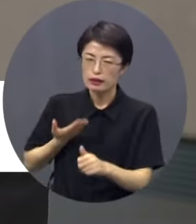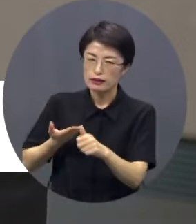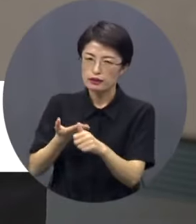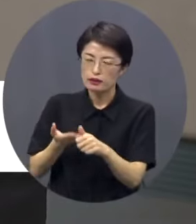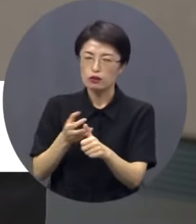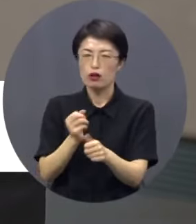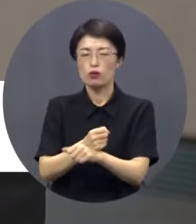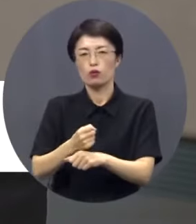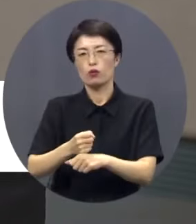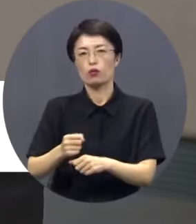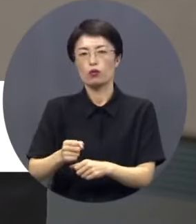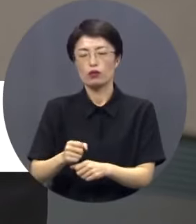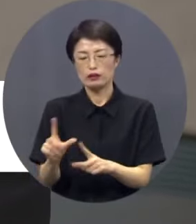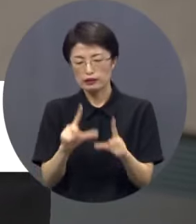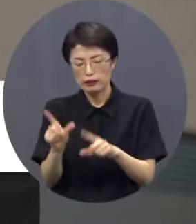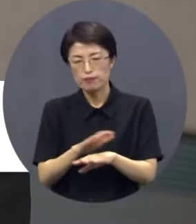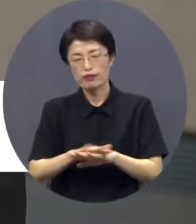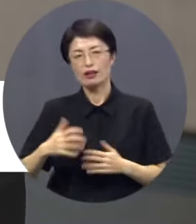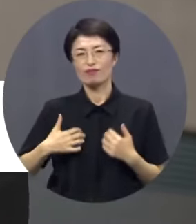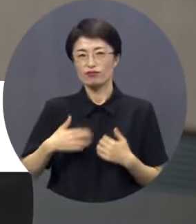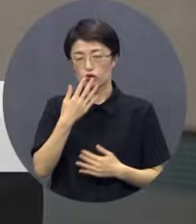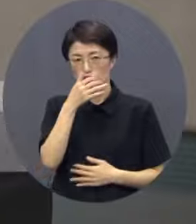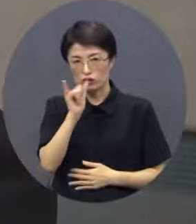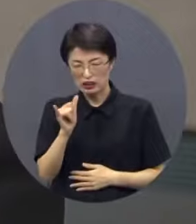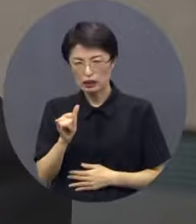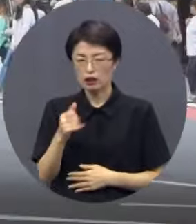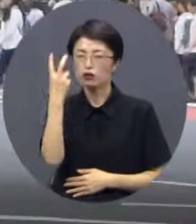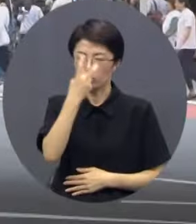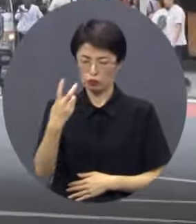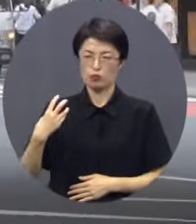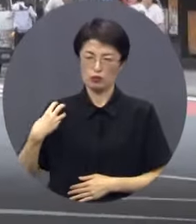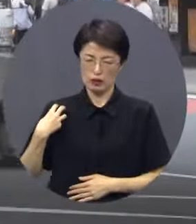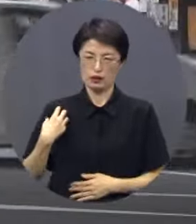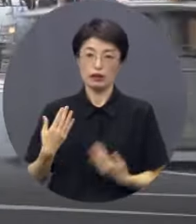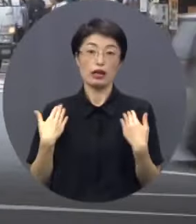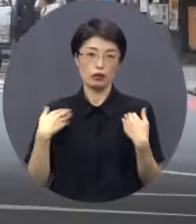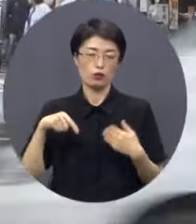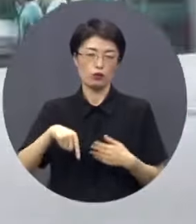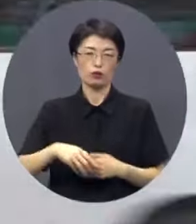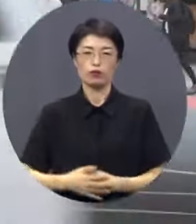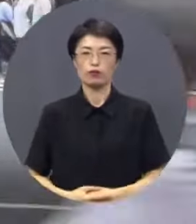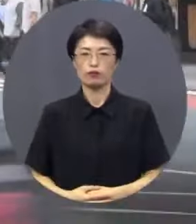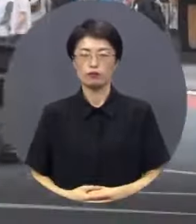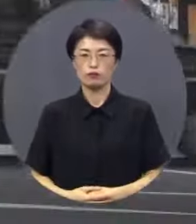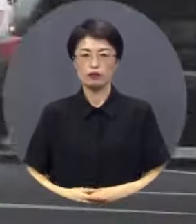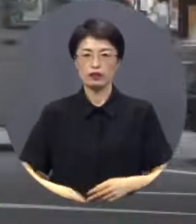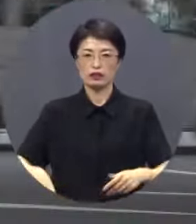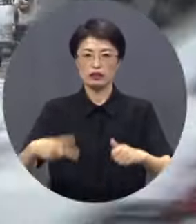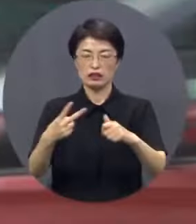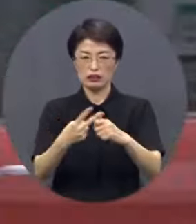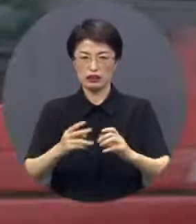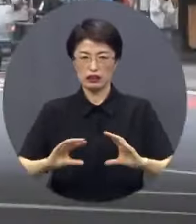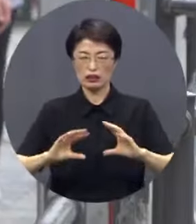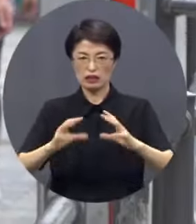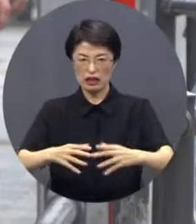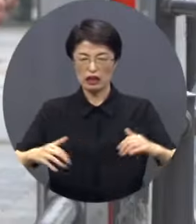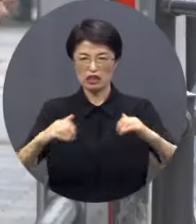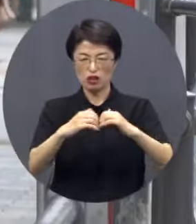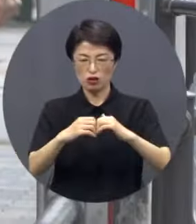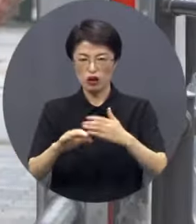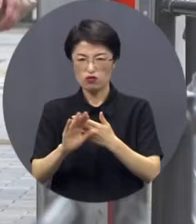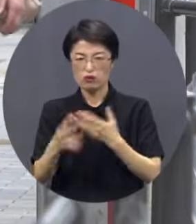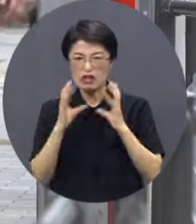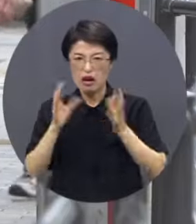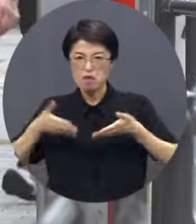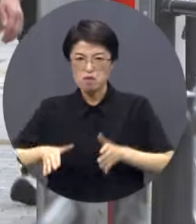수 있도록 삶을 누릴 수 있도록 만든 공간이 돌 건강 학교입니다 후 베이비붐 세대가 내년이면